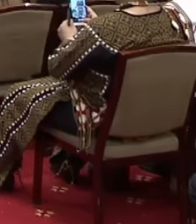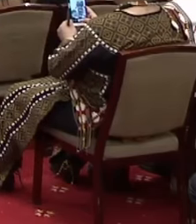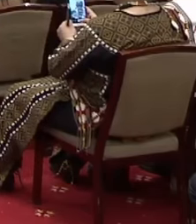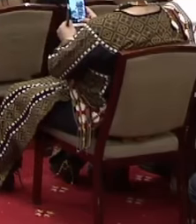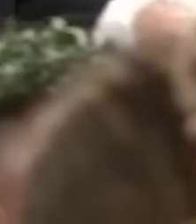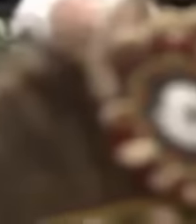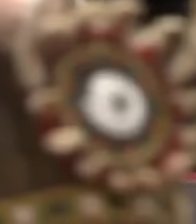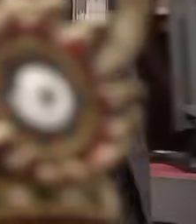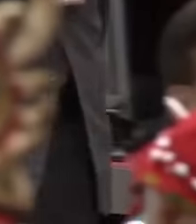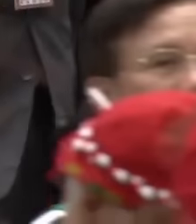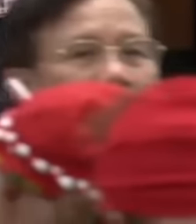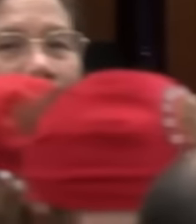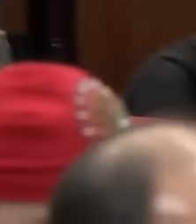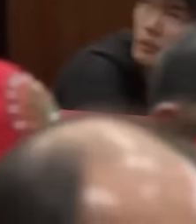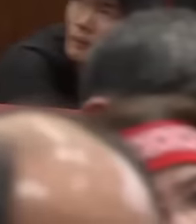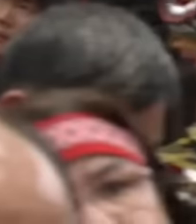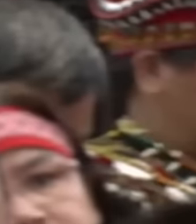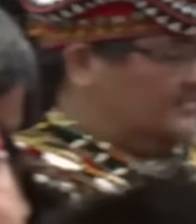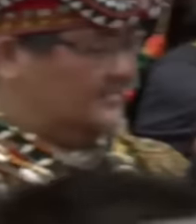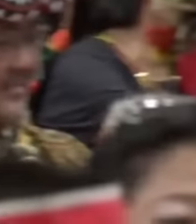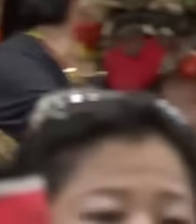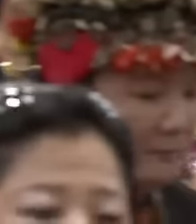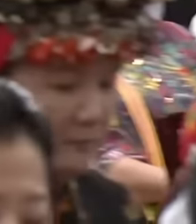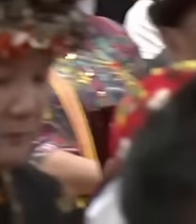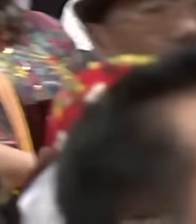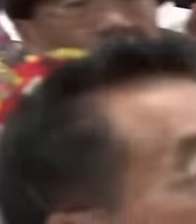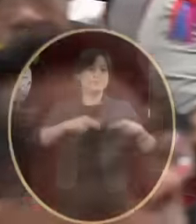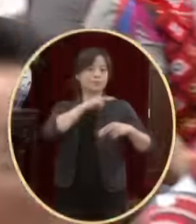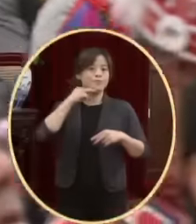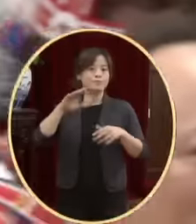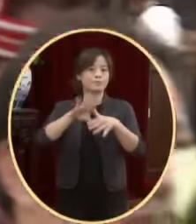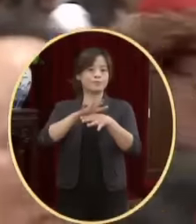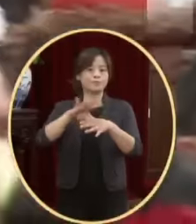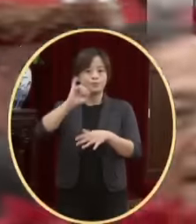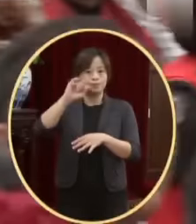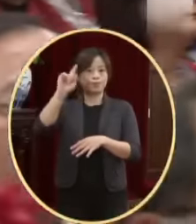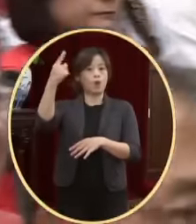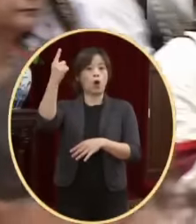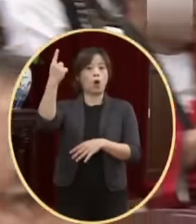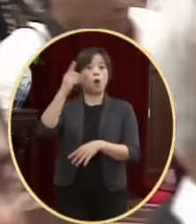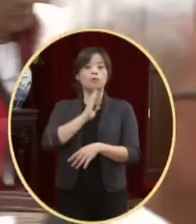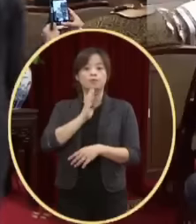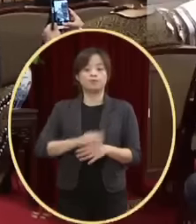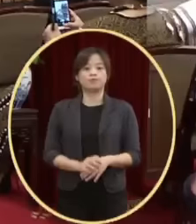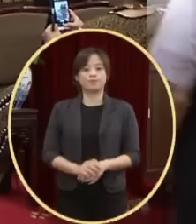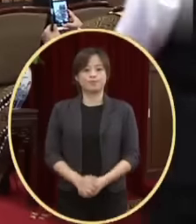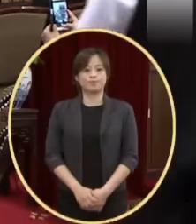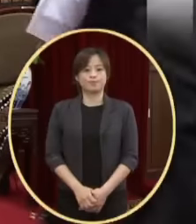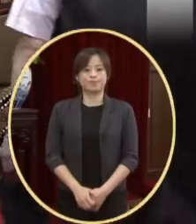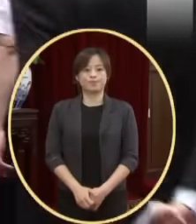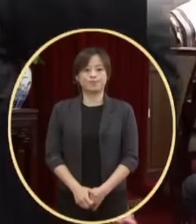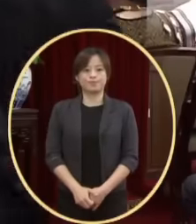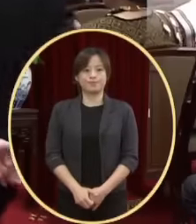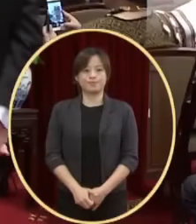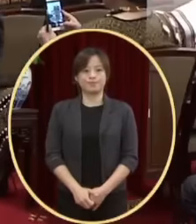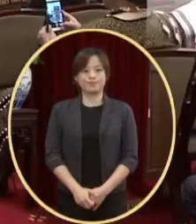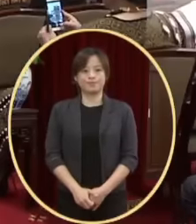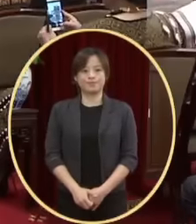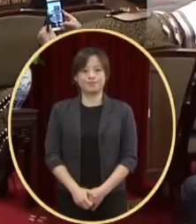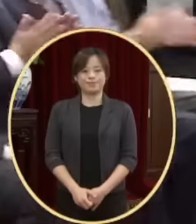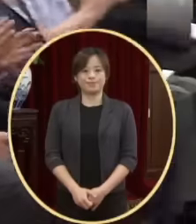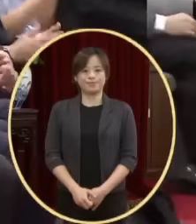各位贵宾、各位女士、各位先生，我们的总统蔡英文女士已经抵达会场。 那边那个来，那是个大个